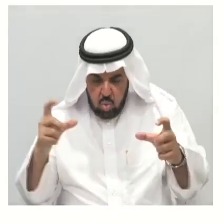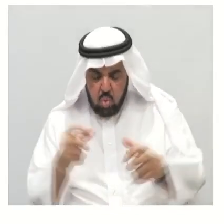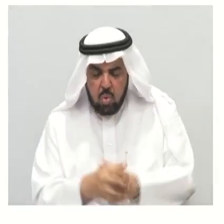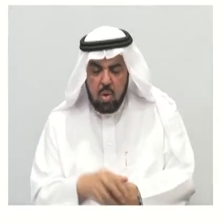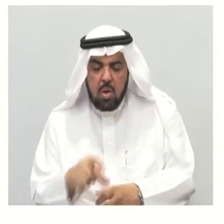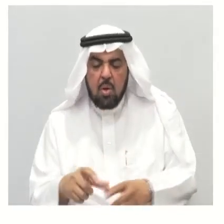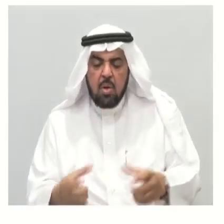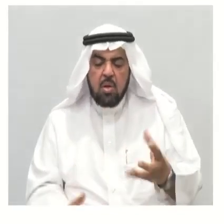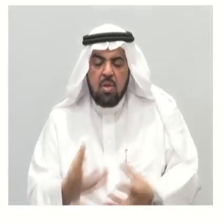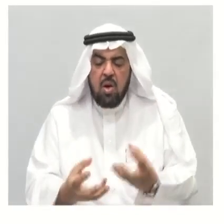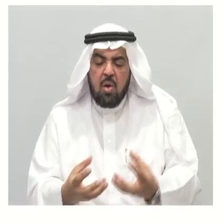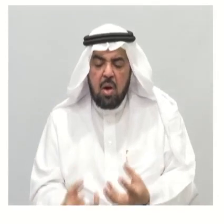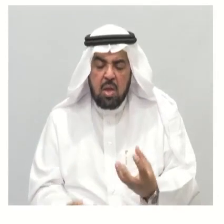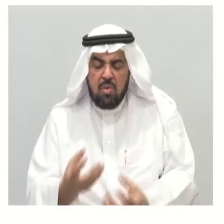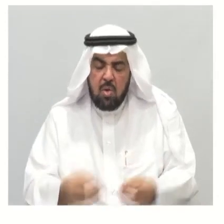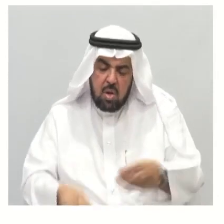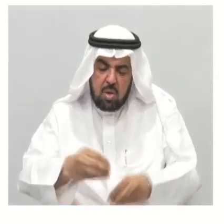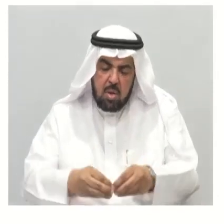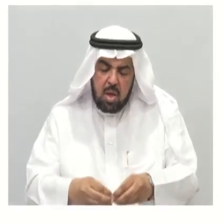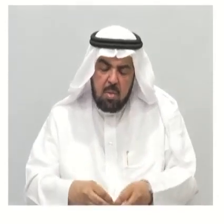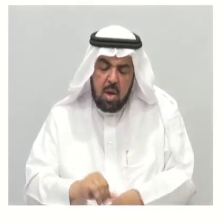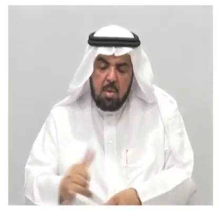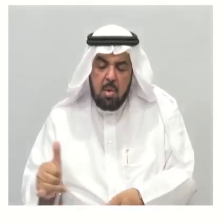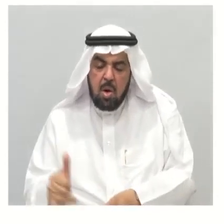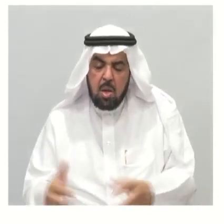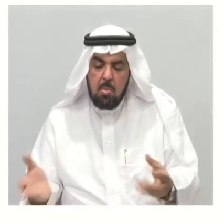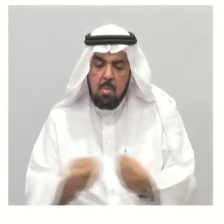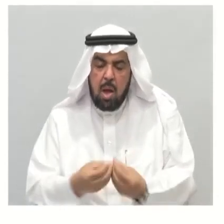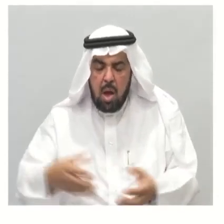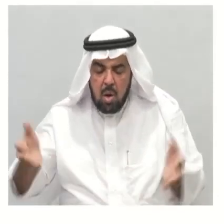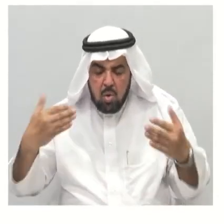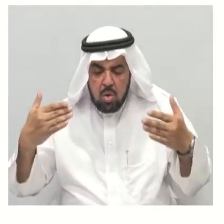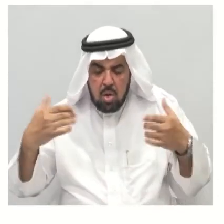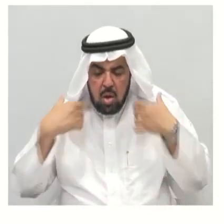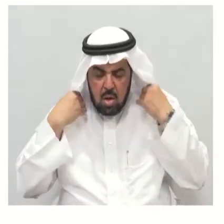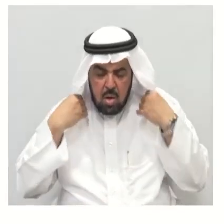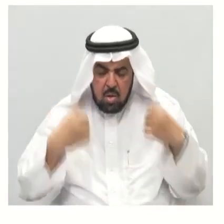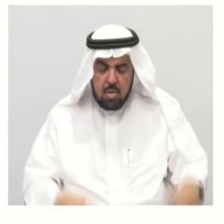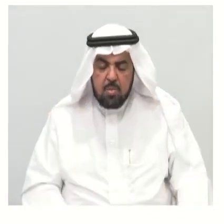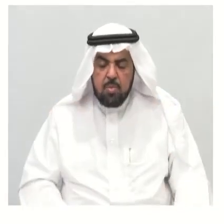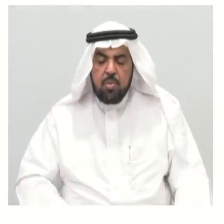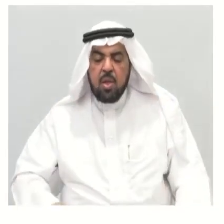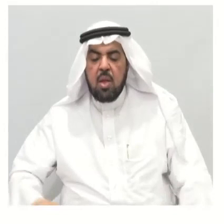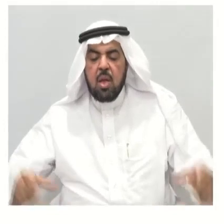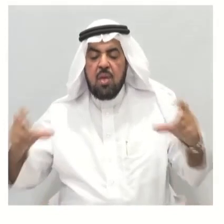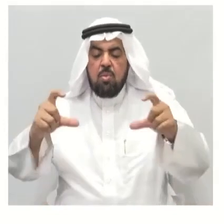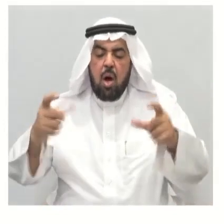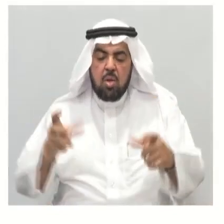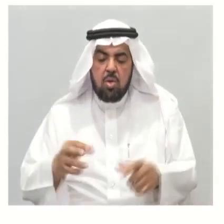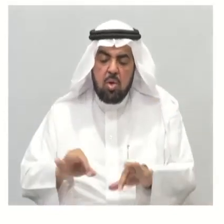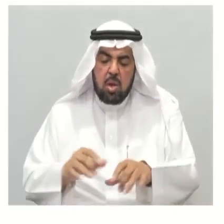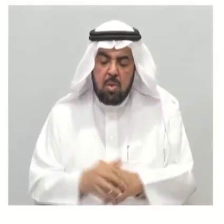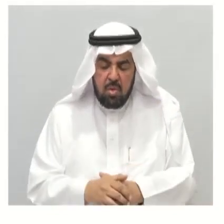تحدث تفاعلات كيميائية بين بعض المواد وبين أكسجين الهواء الجوي. كيف هي المعادلة ستكتب؟